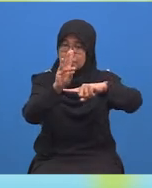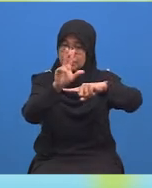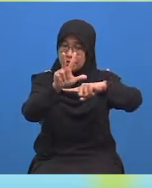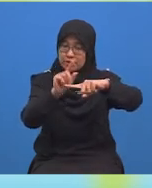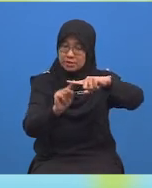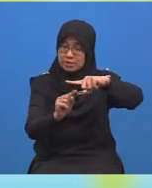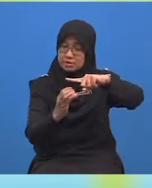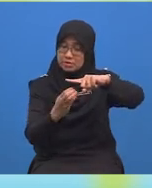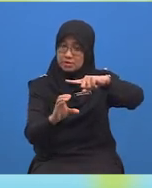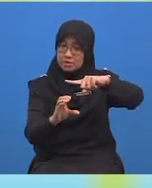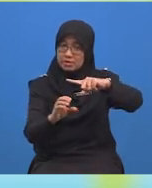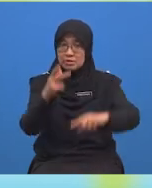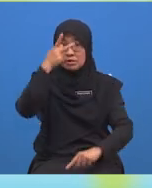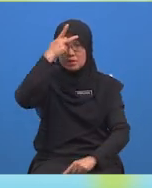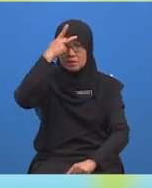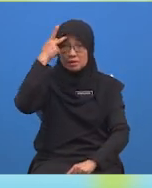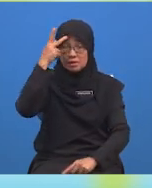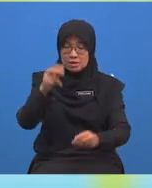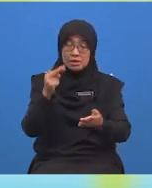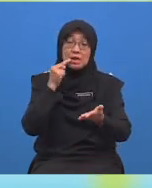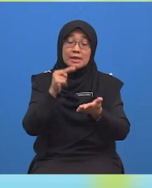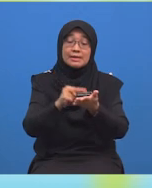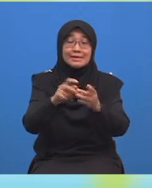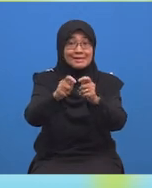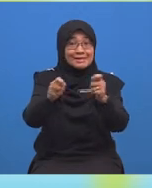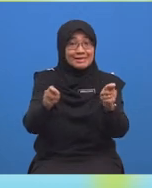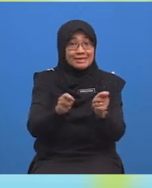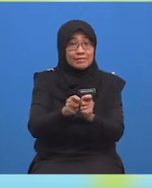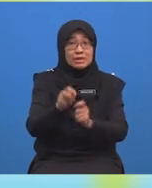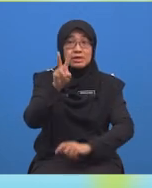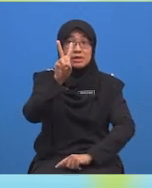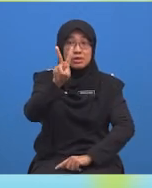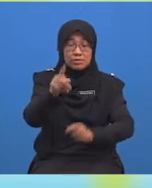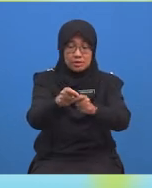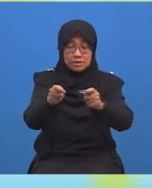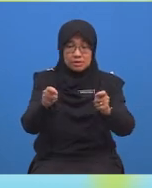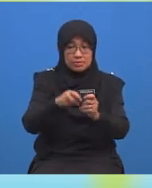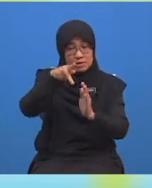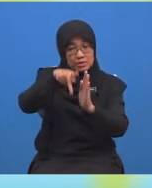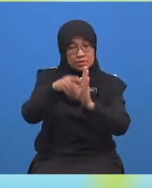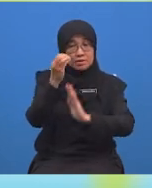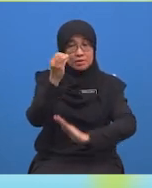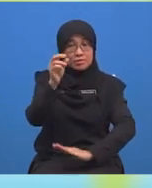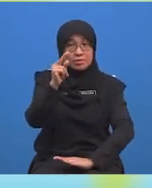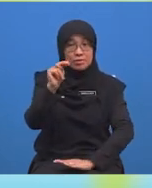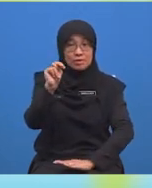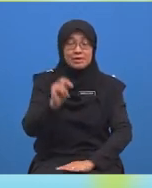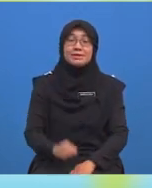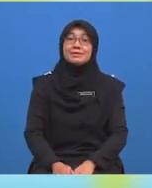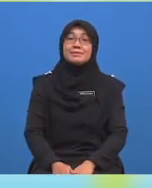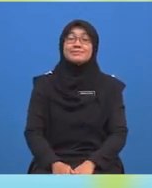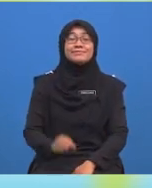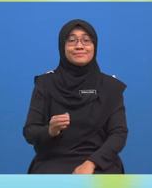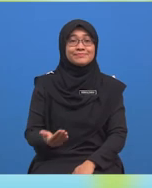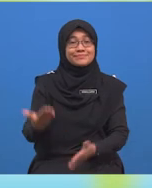73/100. Kerana nilai tempatnya adalah 2 tempat perpuluhan. Baiklah.